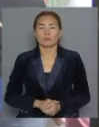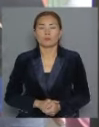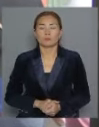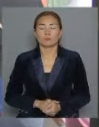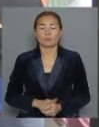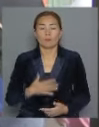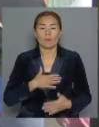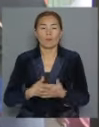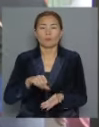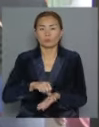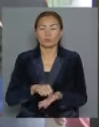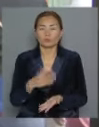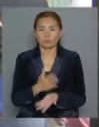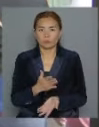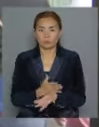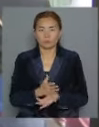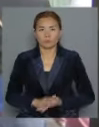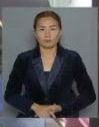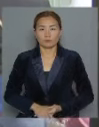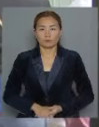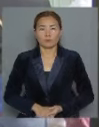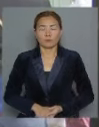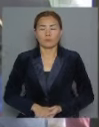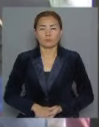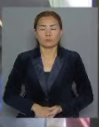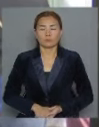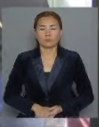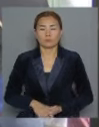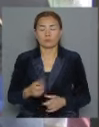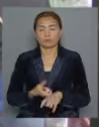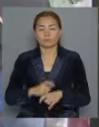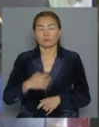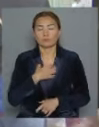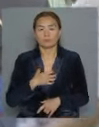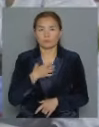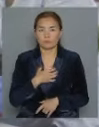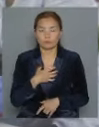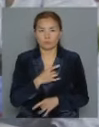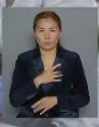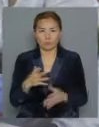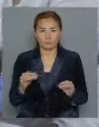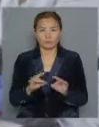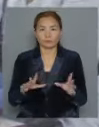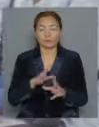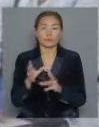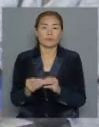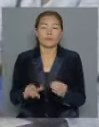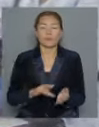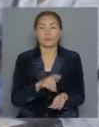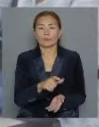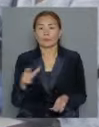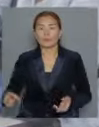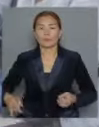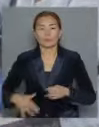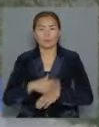белсенді қатысушымын негізі. Өте маңызды бір шара деп ойлаймын. Айта кетейік, барлық қала тұрғындары